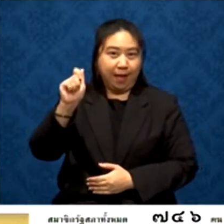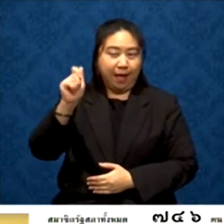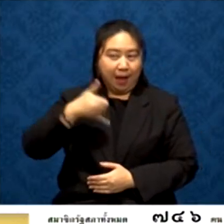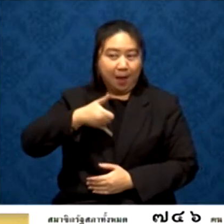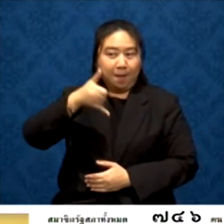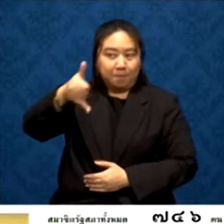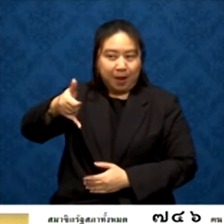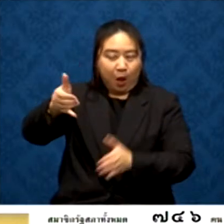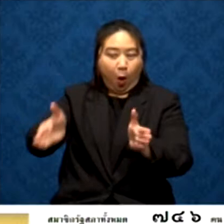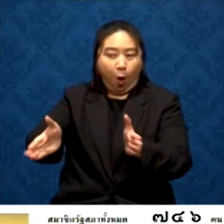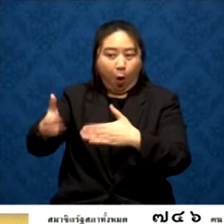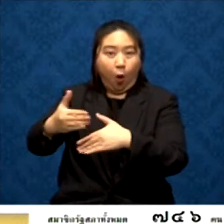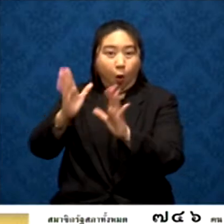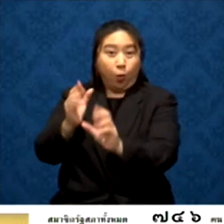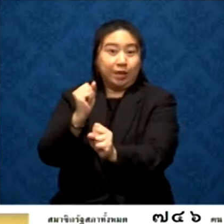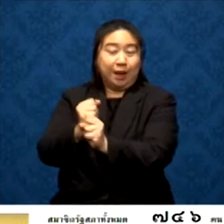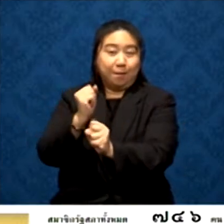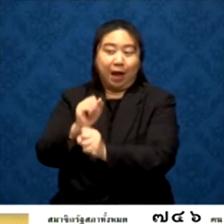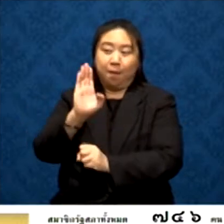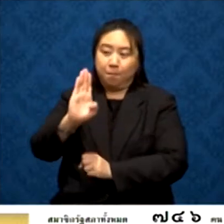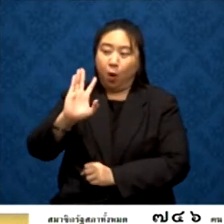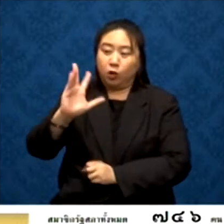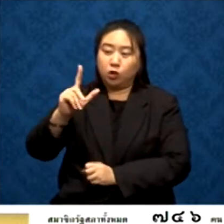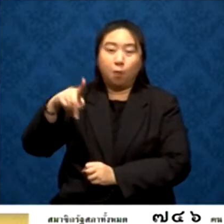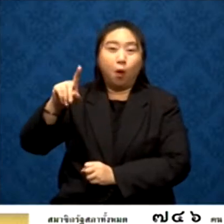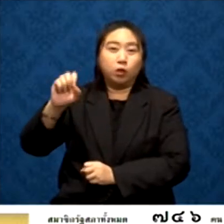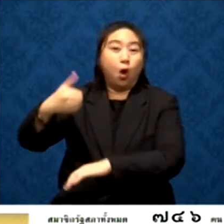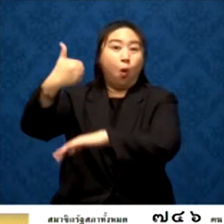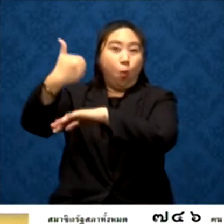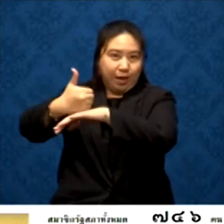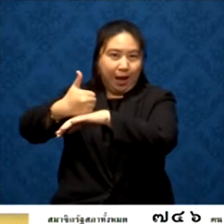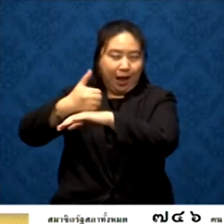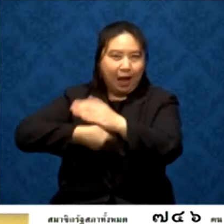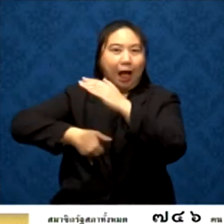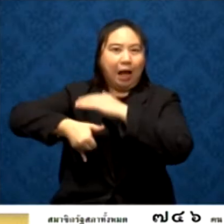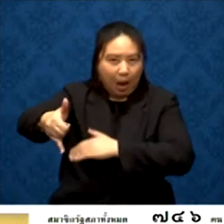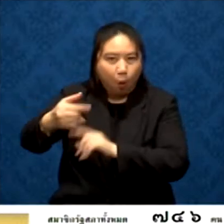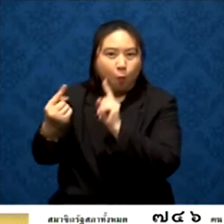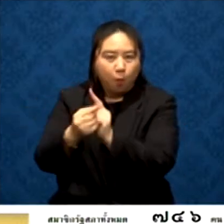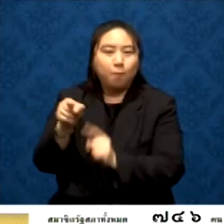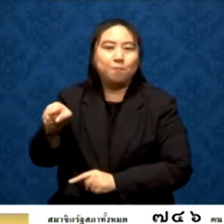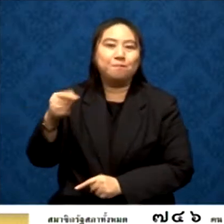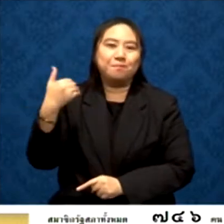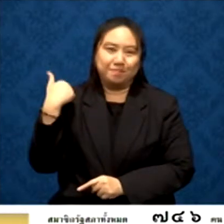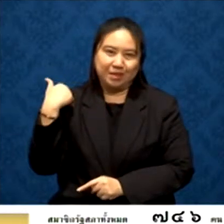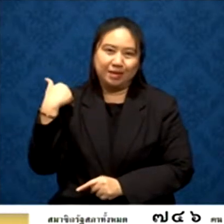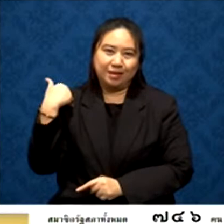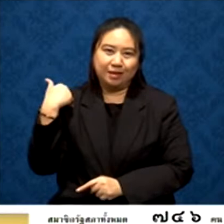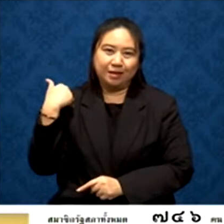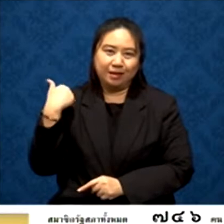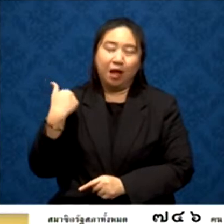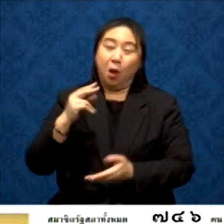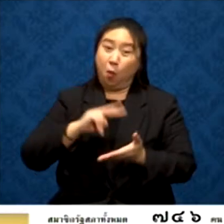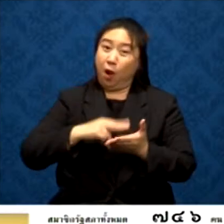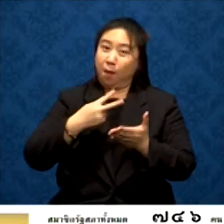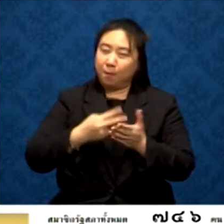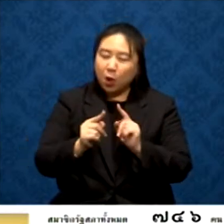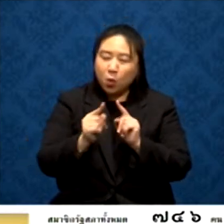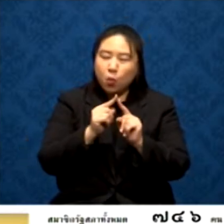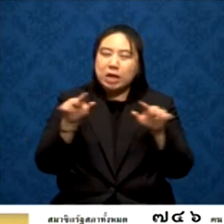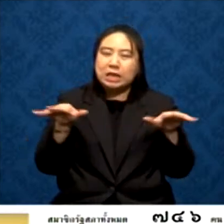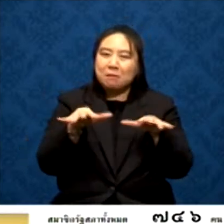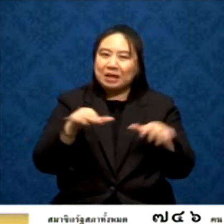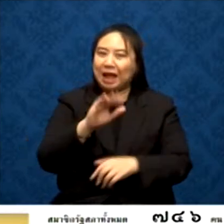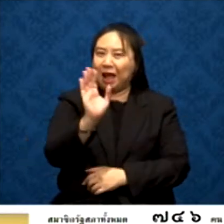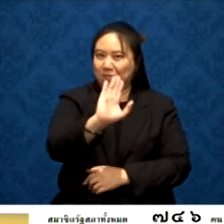การบช.ปส.ด้วยแสดงให้เห็นว่านี่ไม่ใช่การพูดคุยที่ธรรมดาแต่เป็นการ